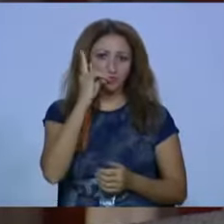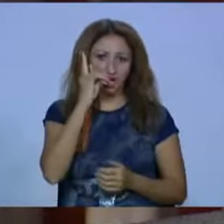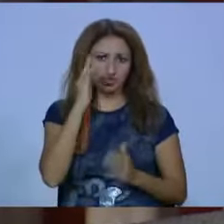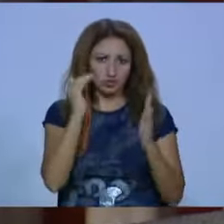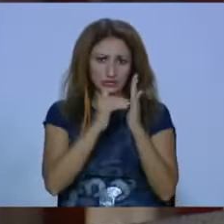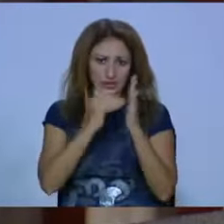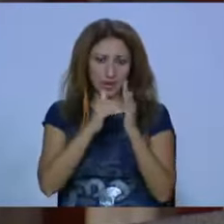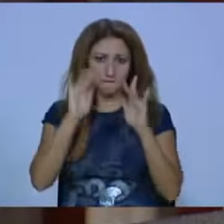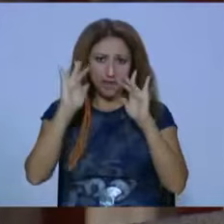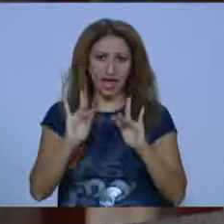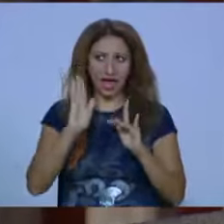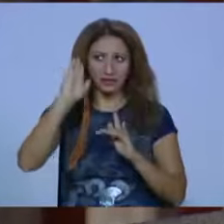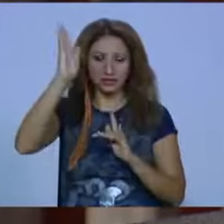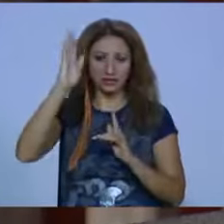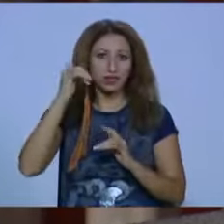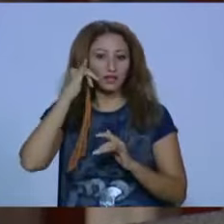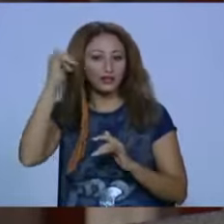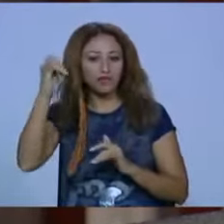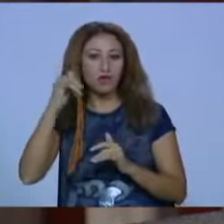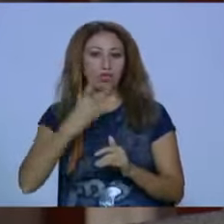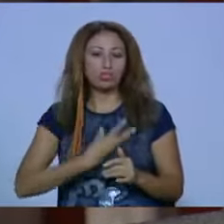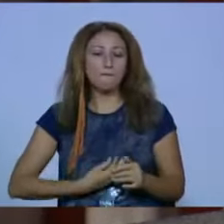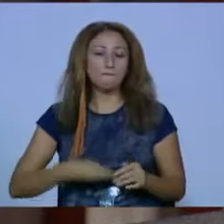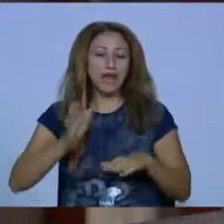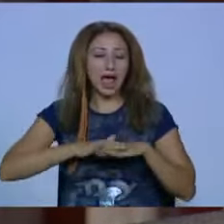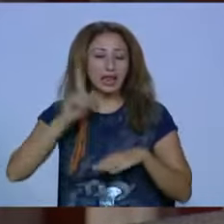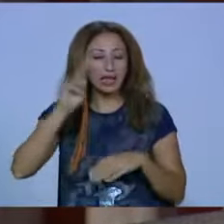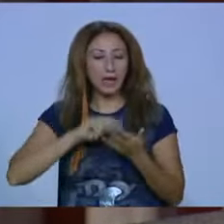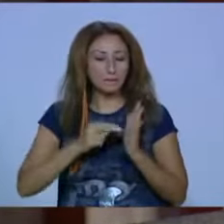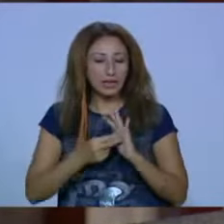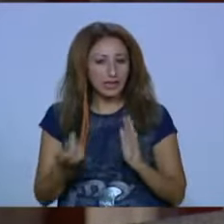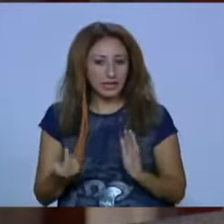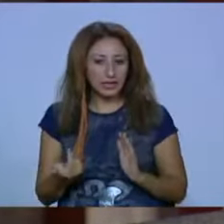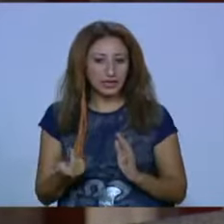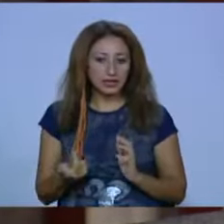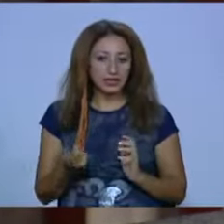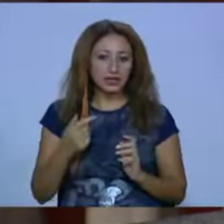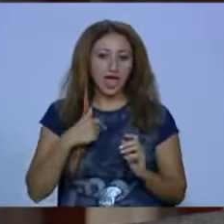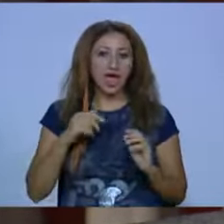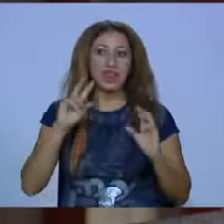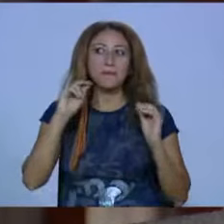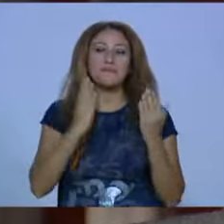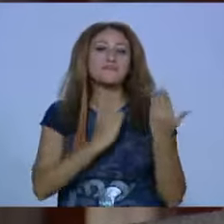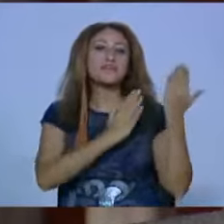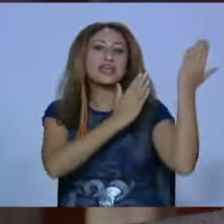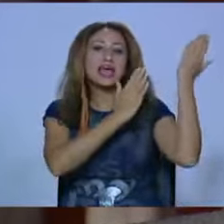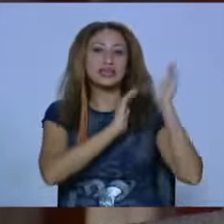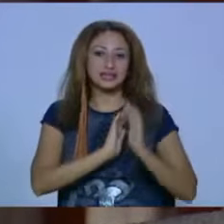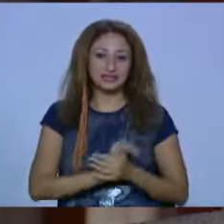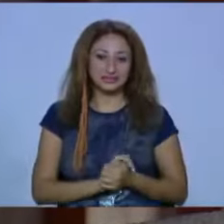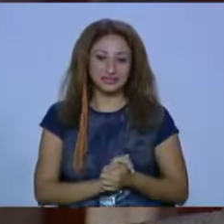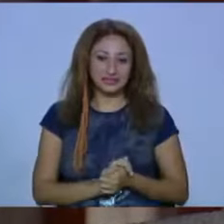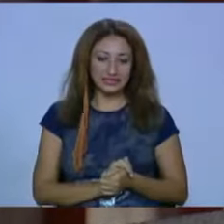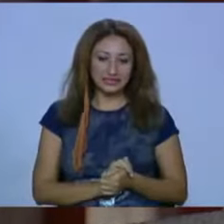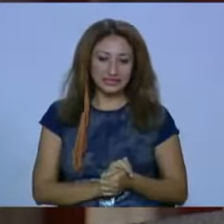العشر ايام اللي كان قاعدهم فيه، فدايما كنت بكلمه في التليفون عشان اطمن عليه كان يقعد يقول لي انا في الجنه يا معتز، لما كان بيروح